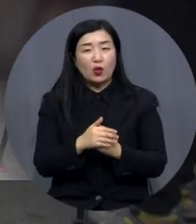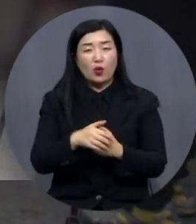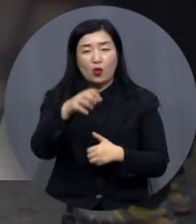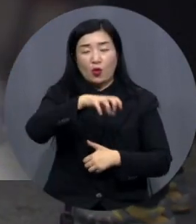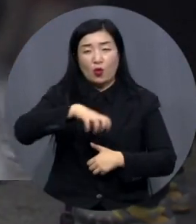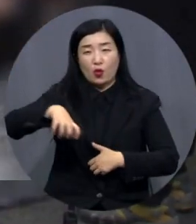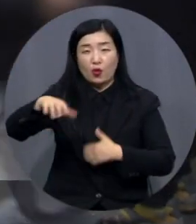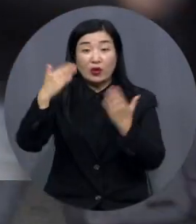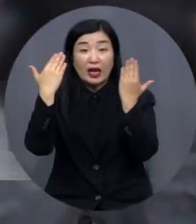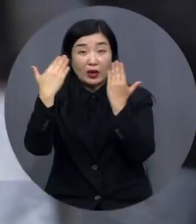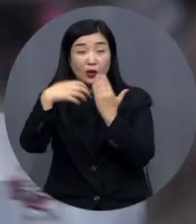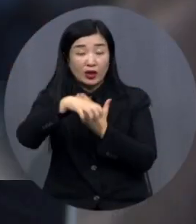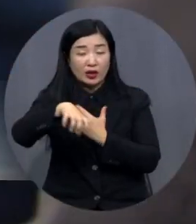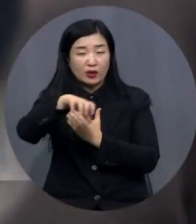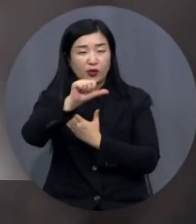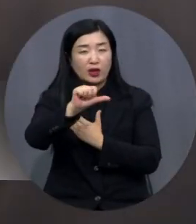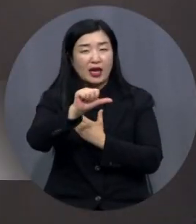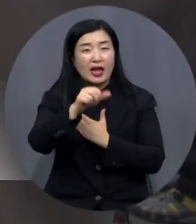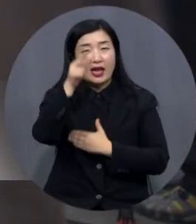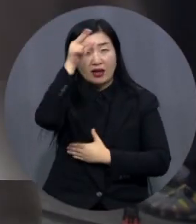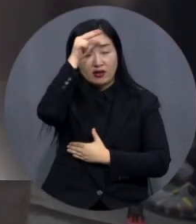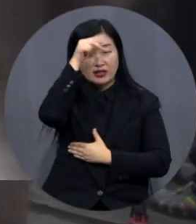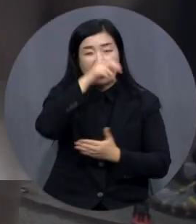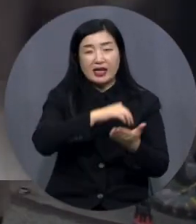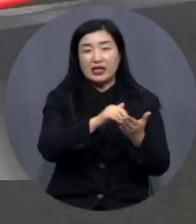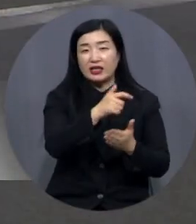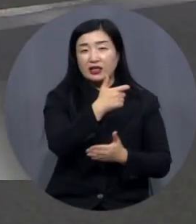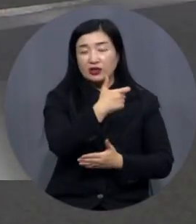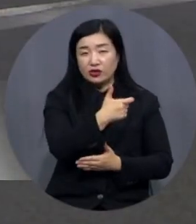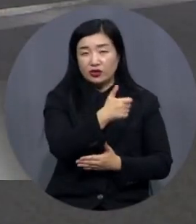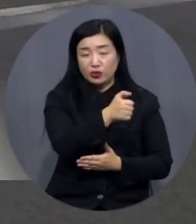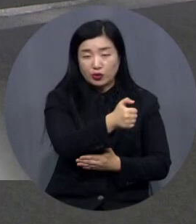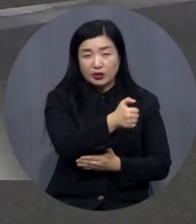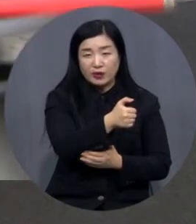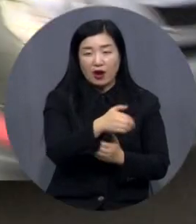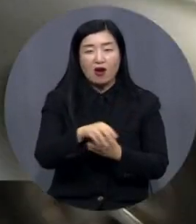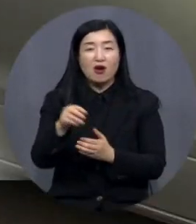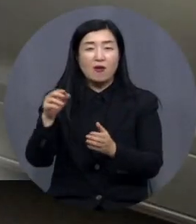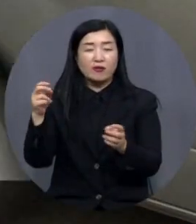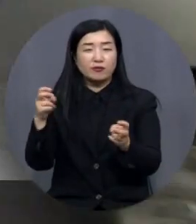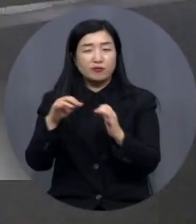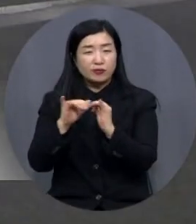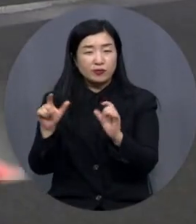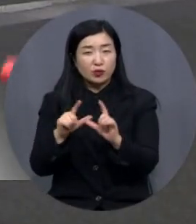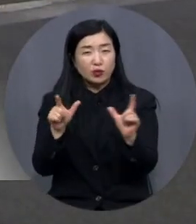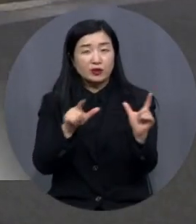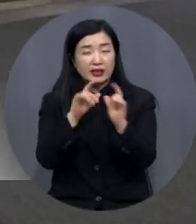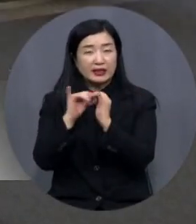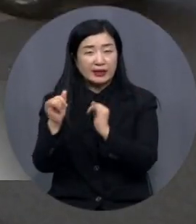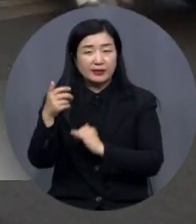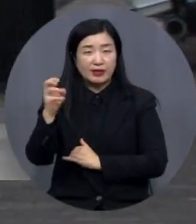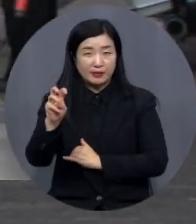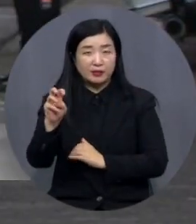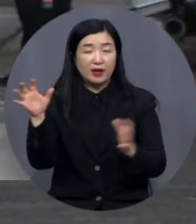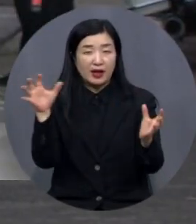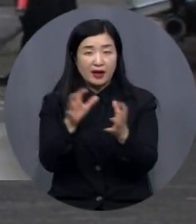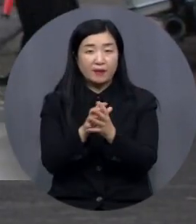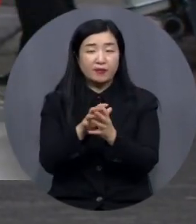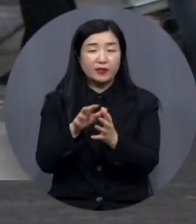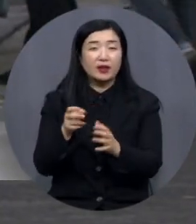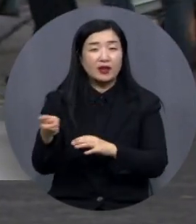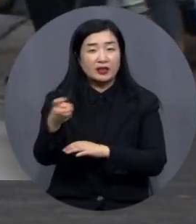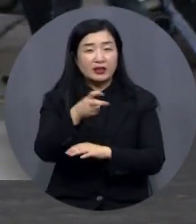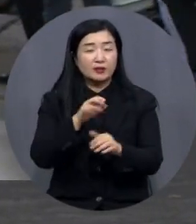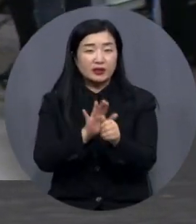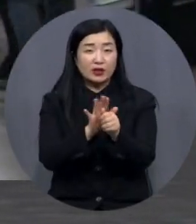6시부터는 교통 경찰 명과 주민봉사대 30명을 배치할 예정입니다 또 제주 시청과